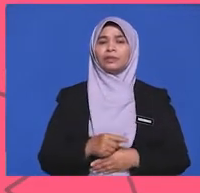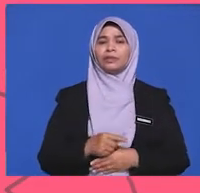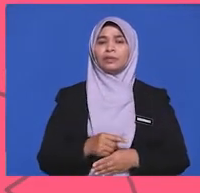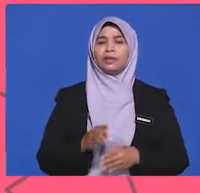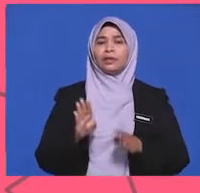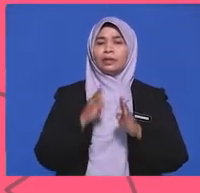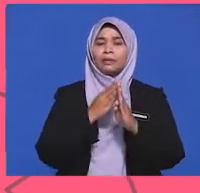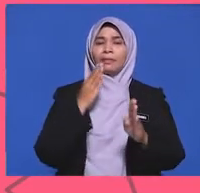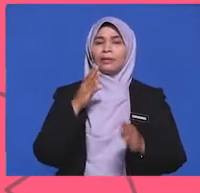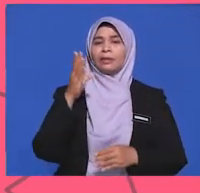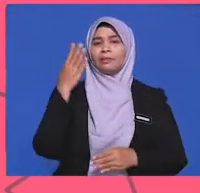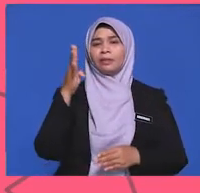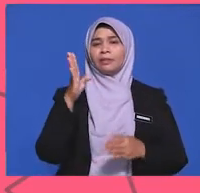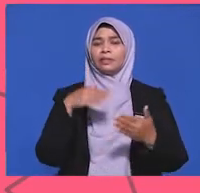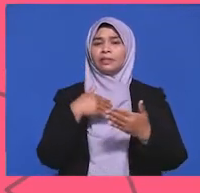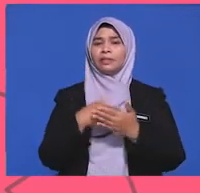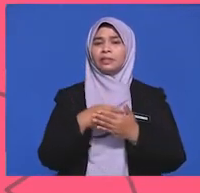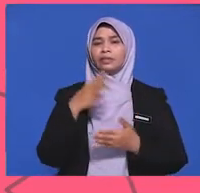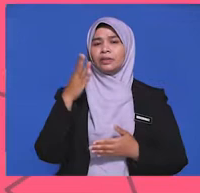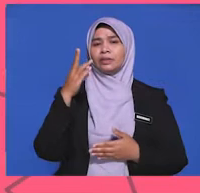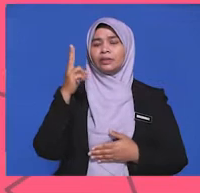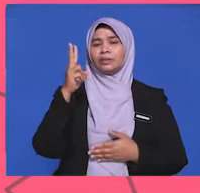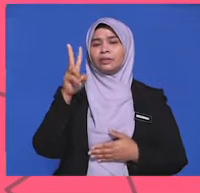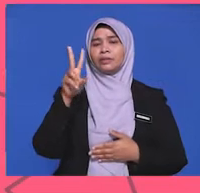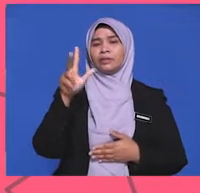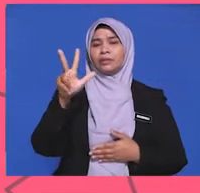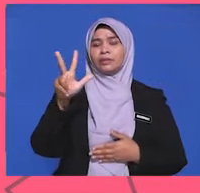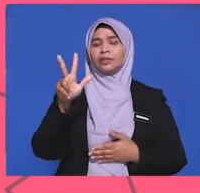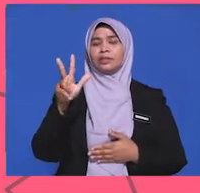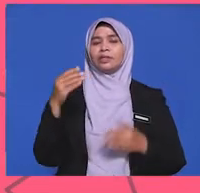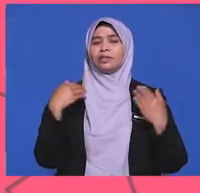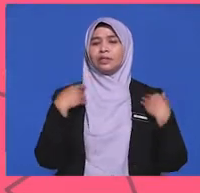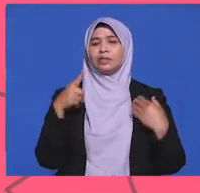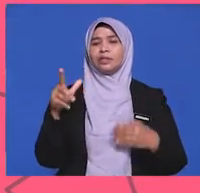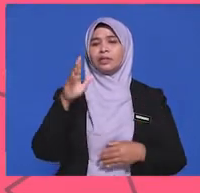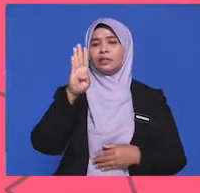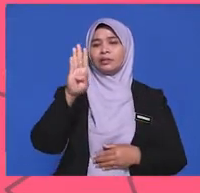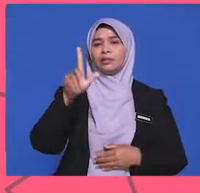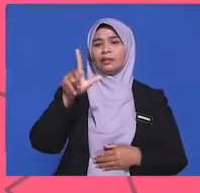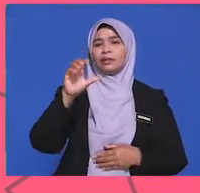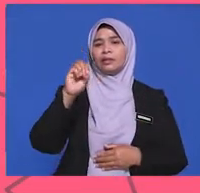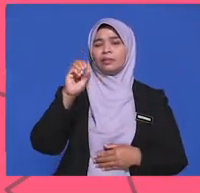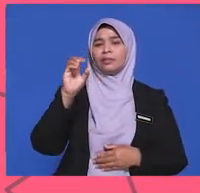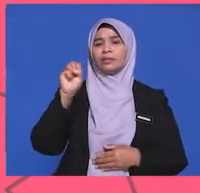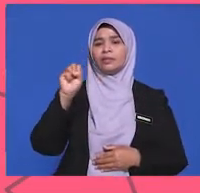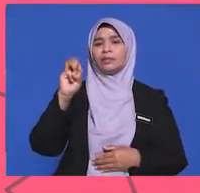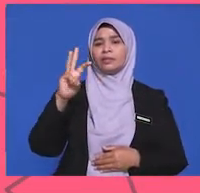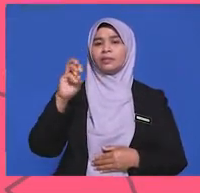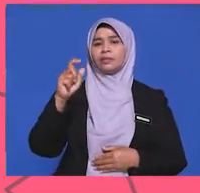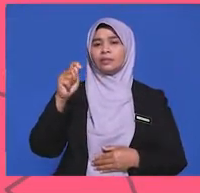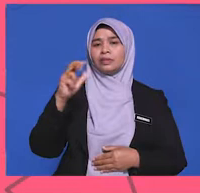baris 14 hingga 23 merupakan blok atur cara switch case yang